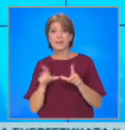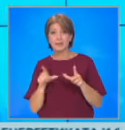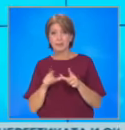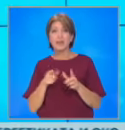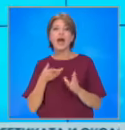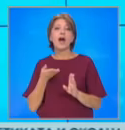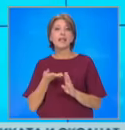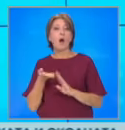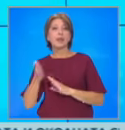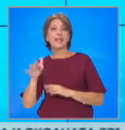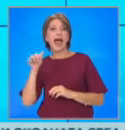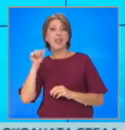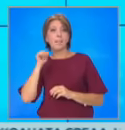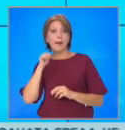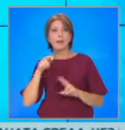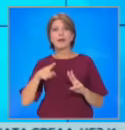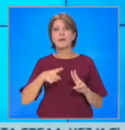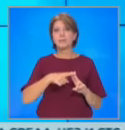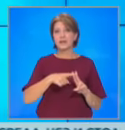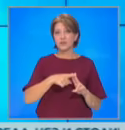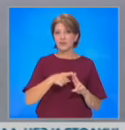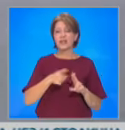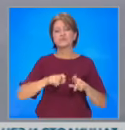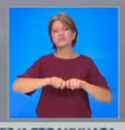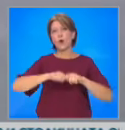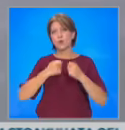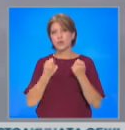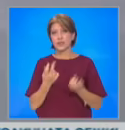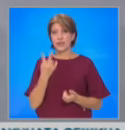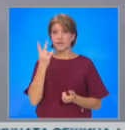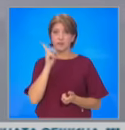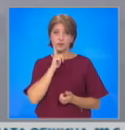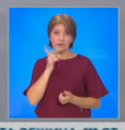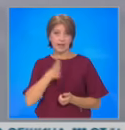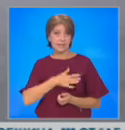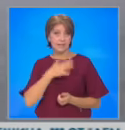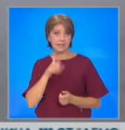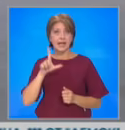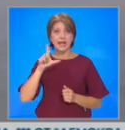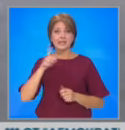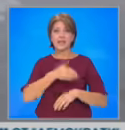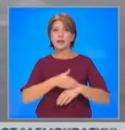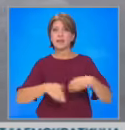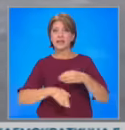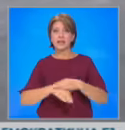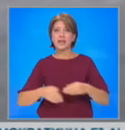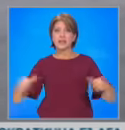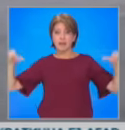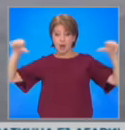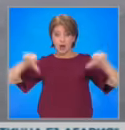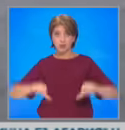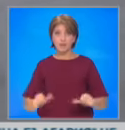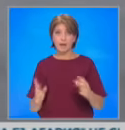към Алабама и Пенсилвания, където също нанесе щети. Двама души загинаха, 7 са ранени при срутване на магистрала в